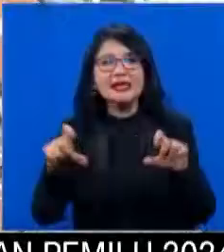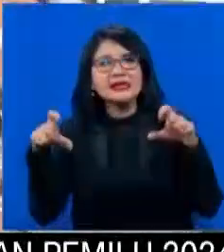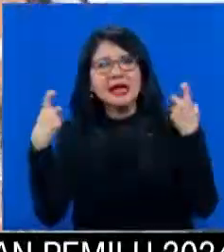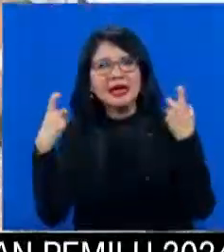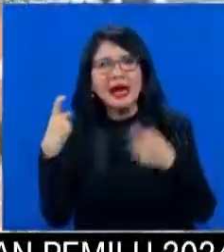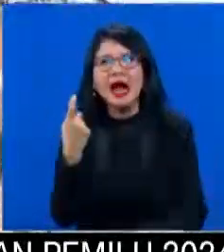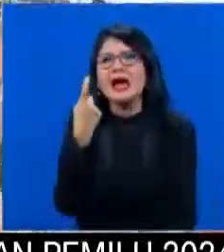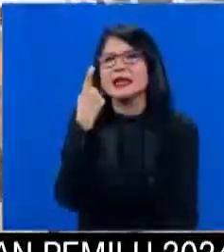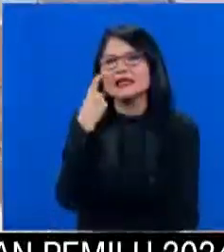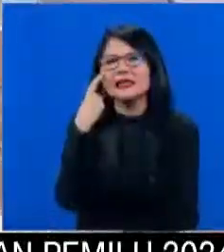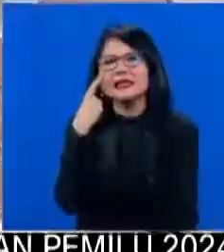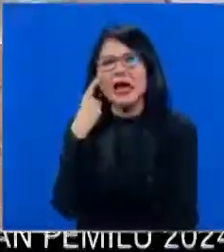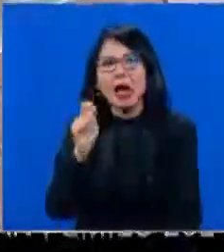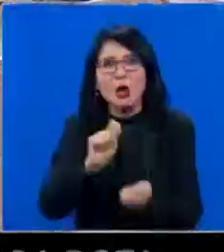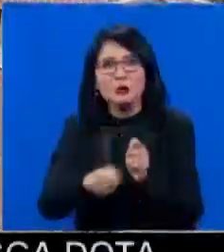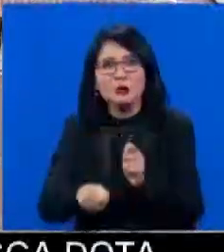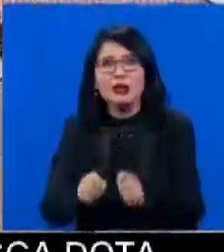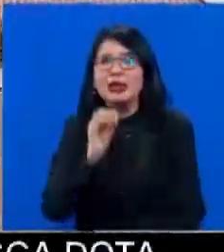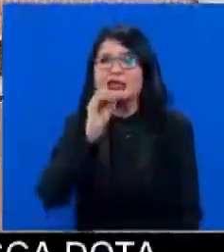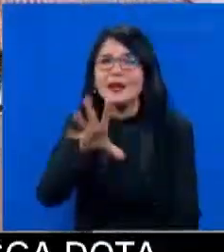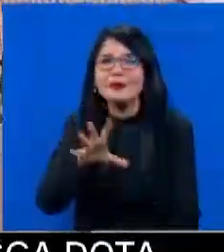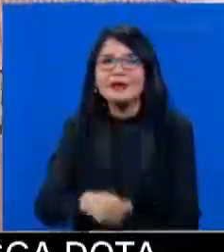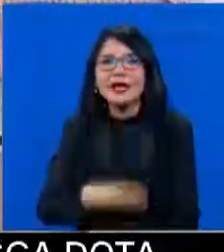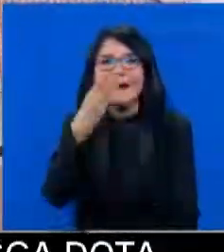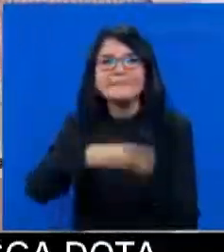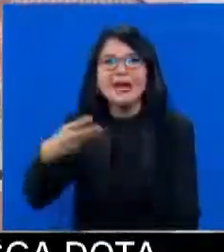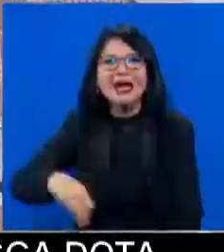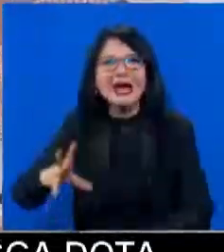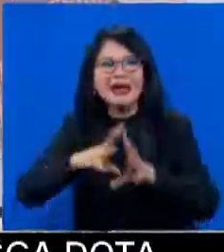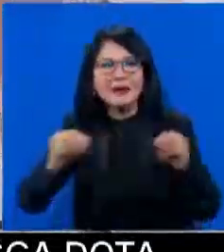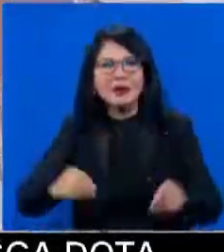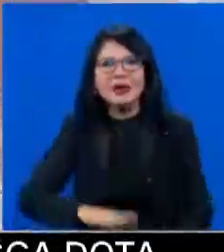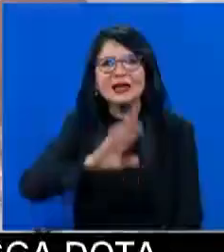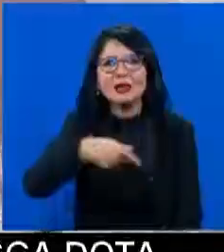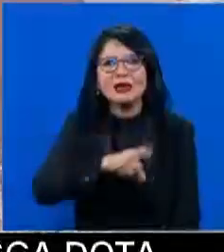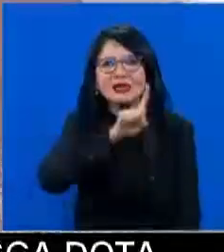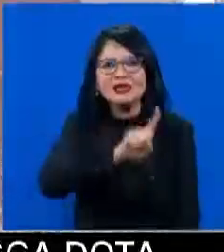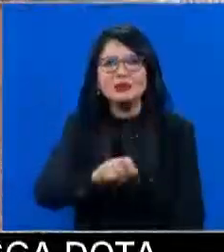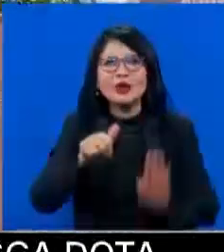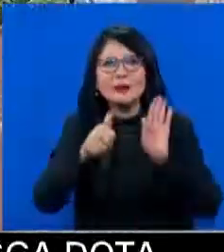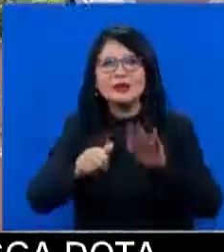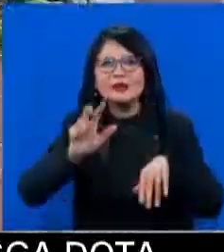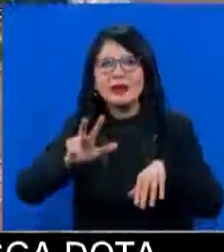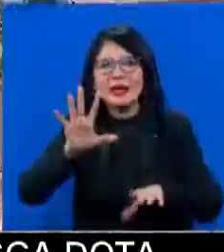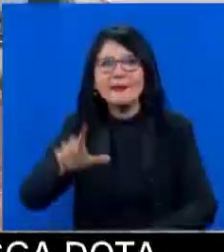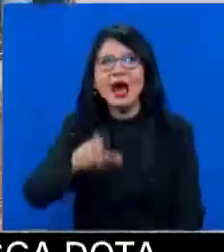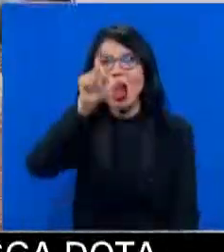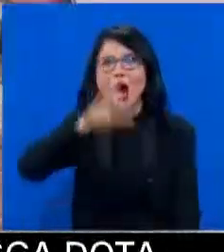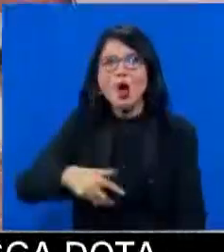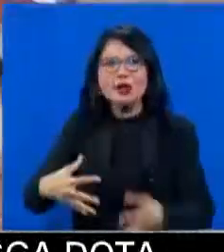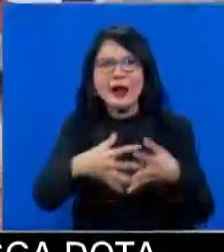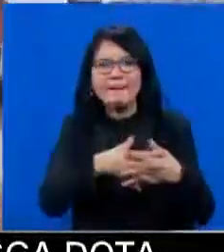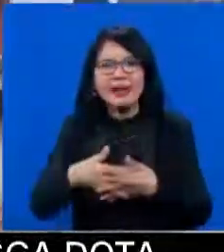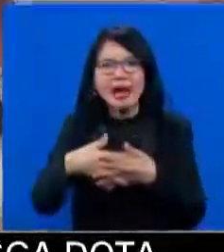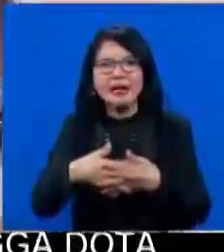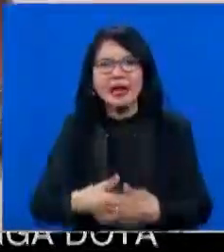awal terbentuknya sebutan Belanda Depok. Pada 1695, Cornelis Castelein, ex-pegawai